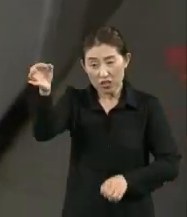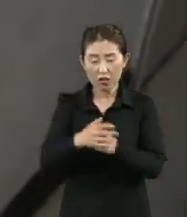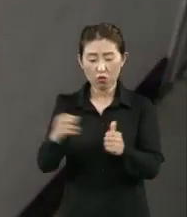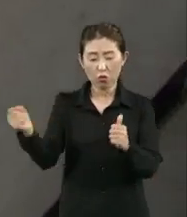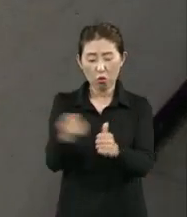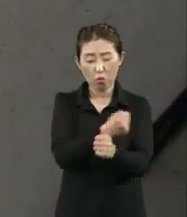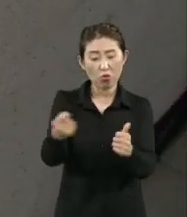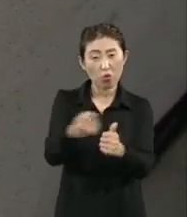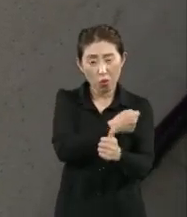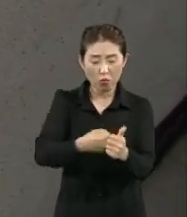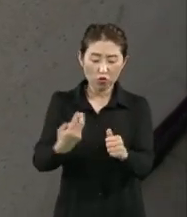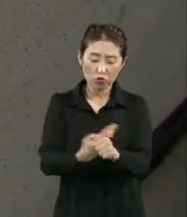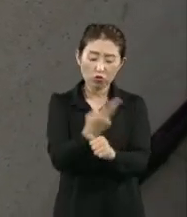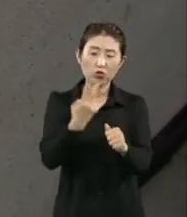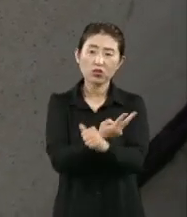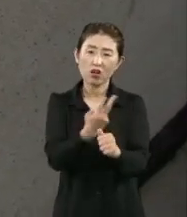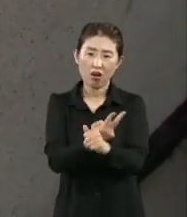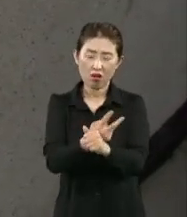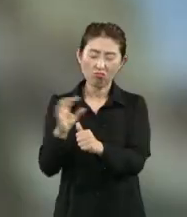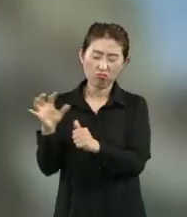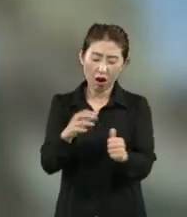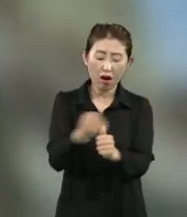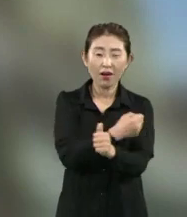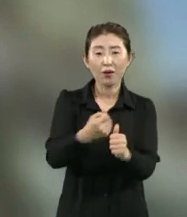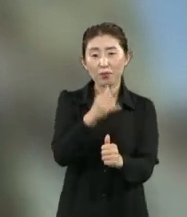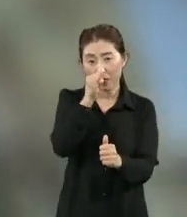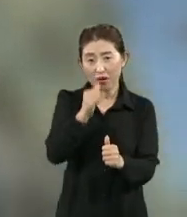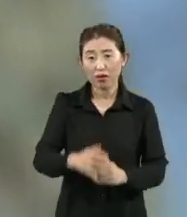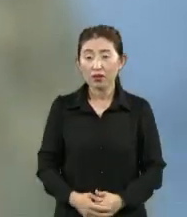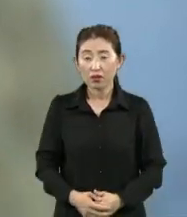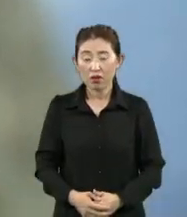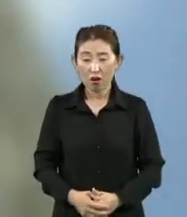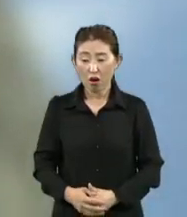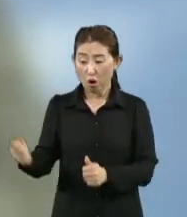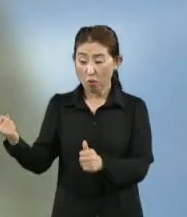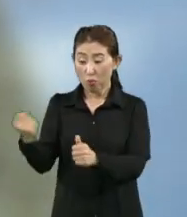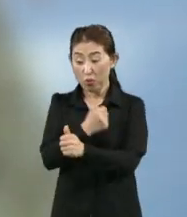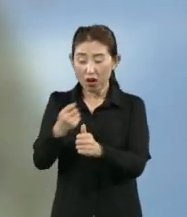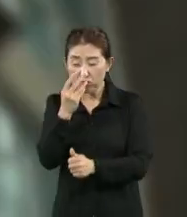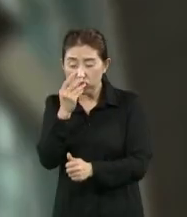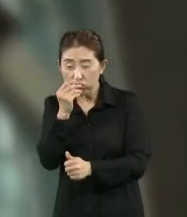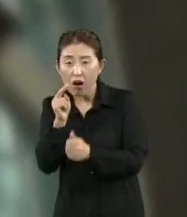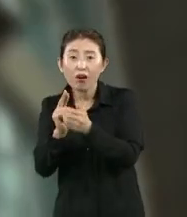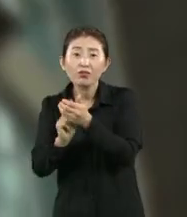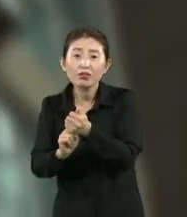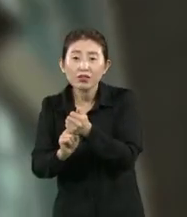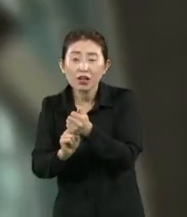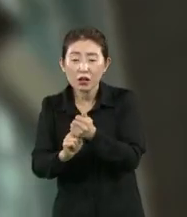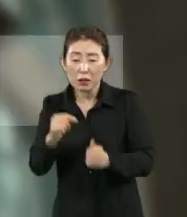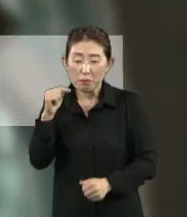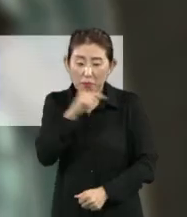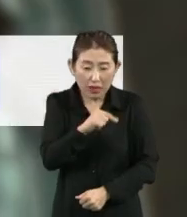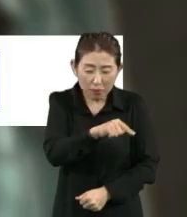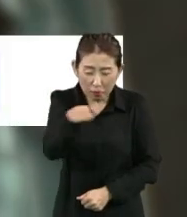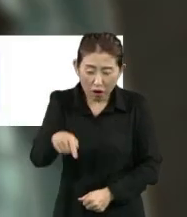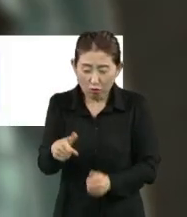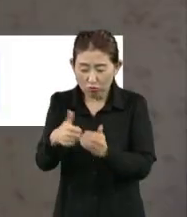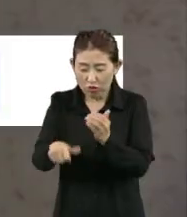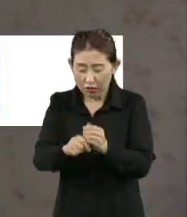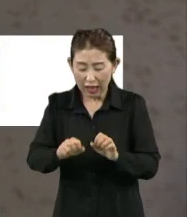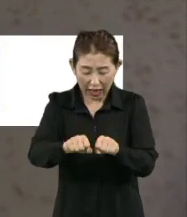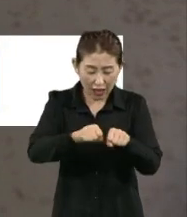씨를 2시간 동안 집단 폭행했습니다. 하지만 이들은 폭행 자체를 은폐하려 했습니다. 혈흔이나 폭행한 물건들을